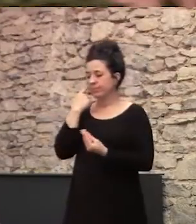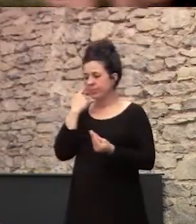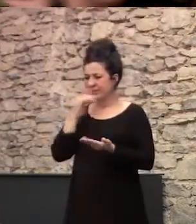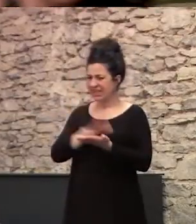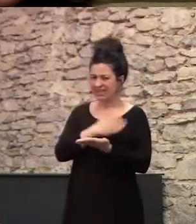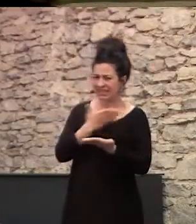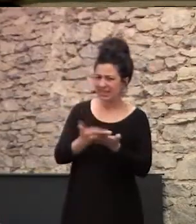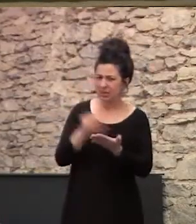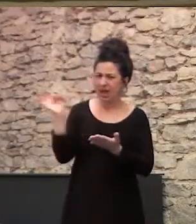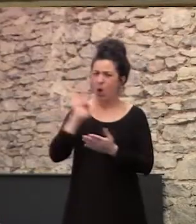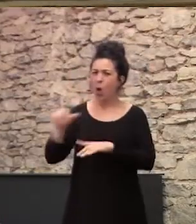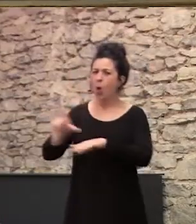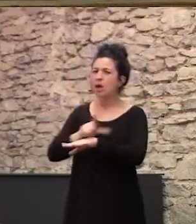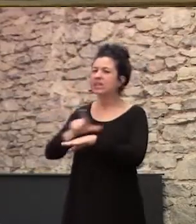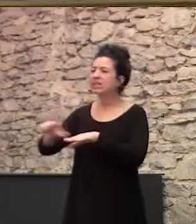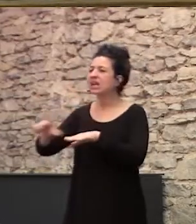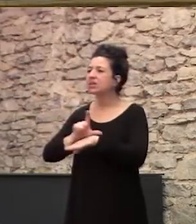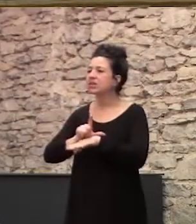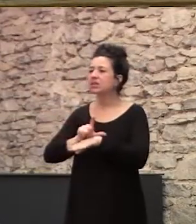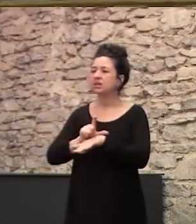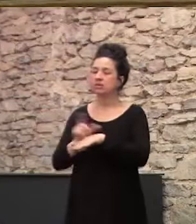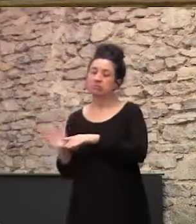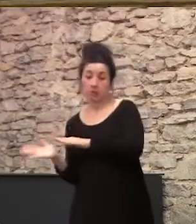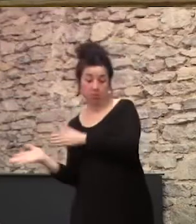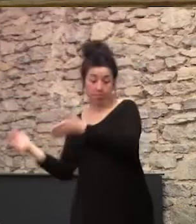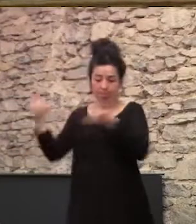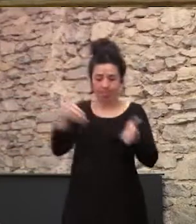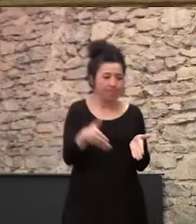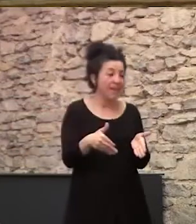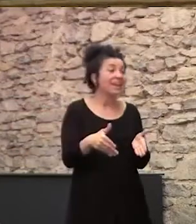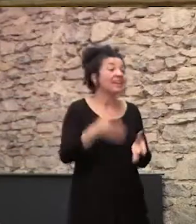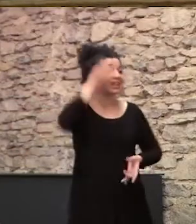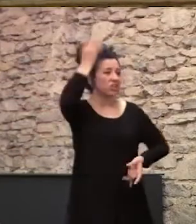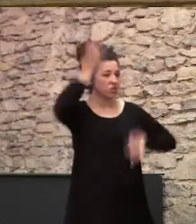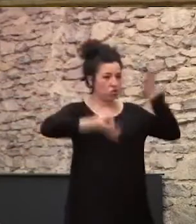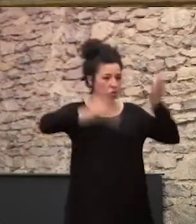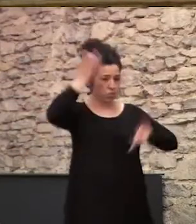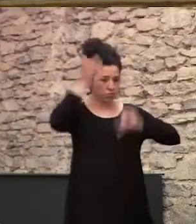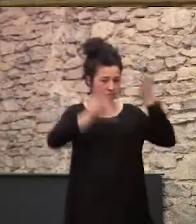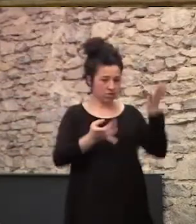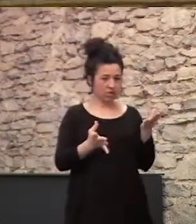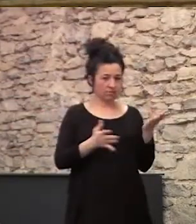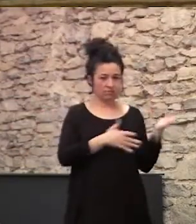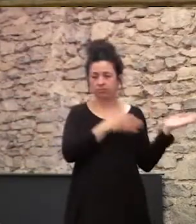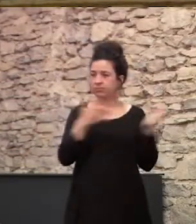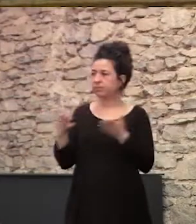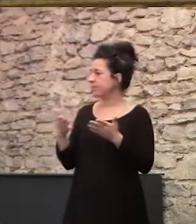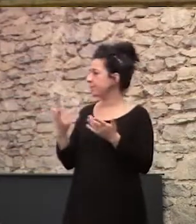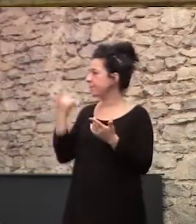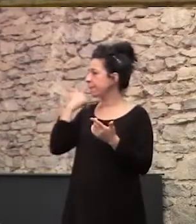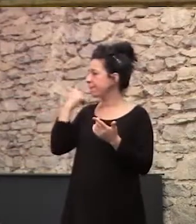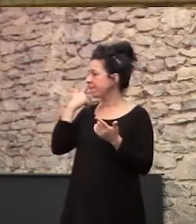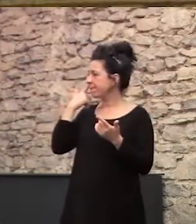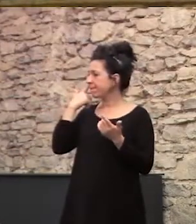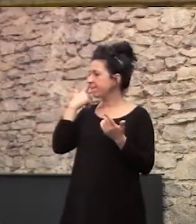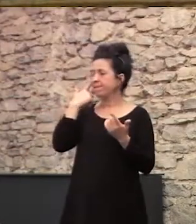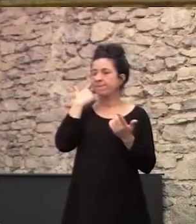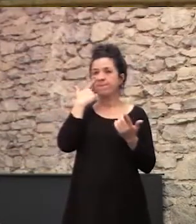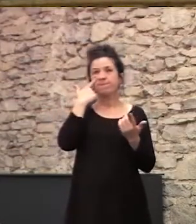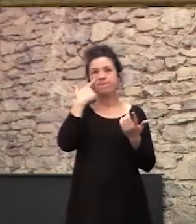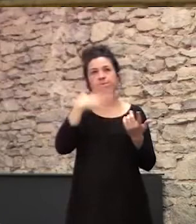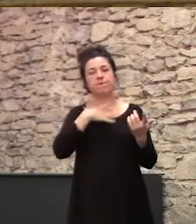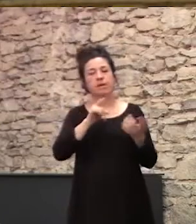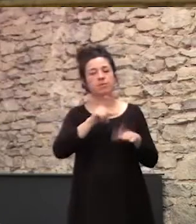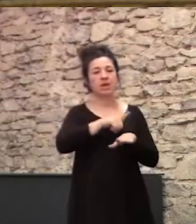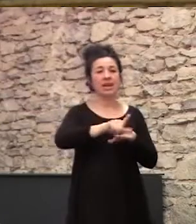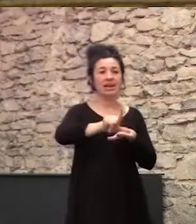Itzulpenean edo literaturan? Literaturan, sorkuntzera etorri nahi. Zerke likatzen dian? Ba, agian